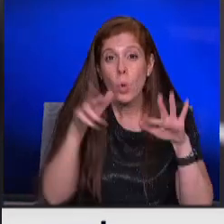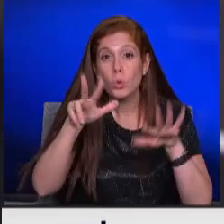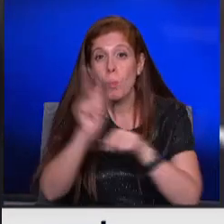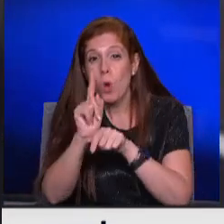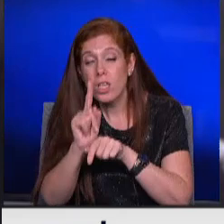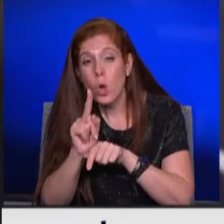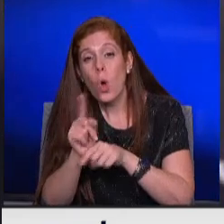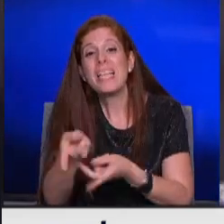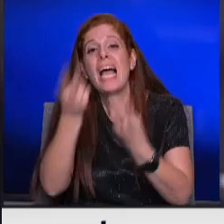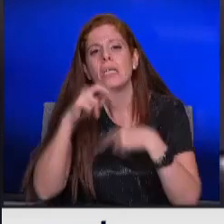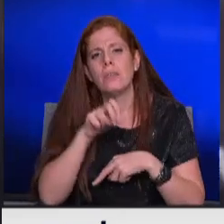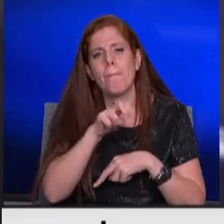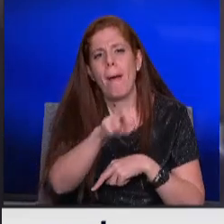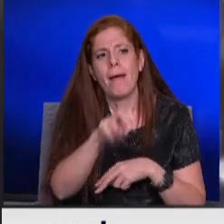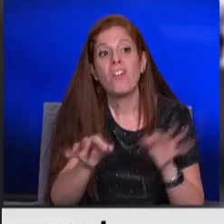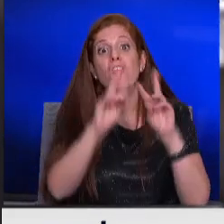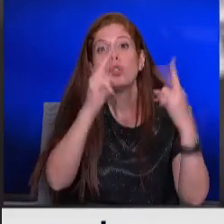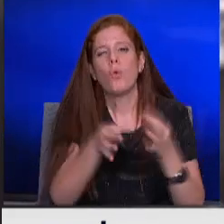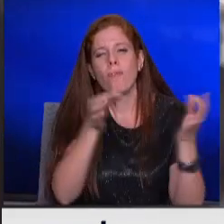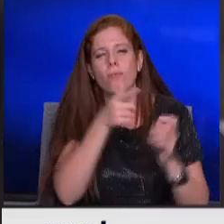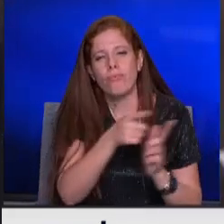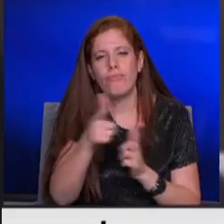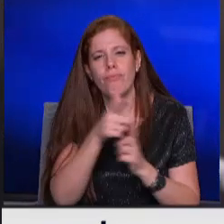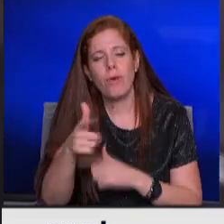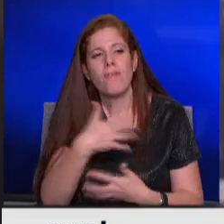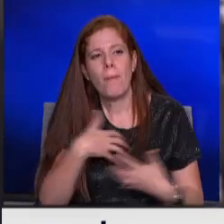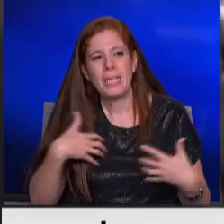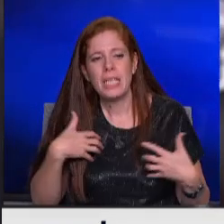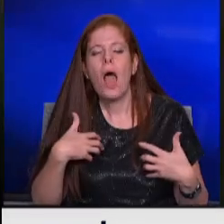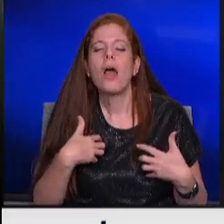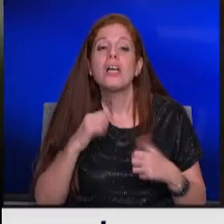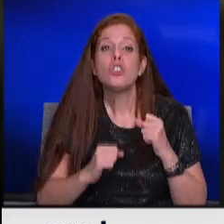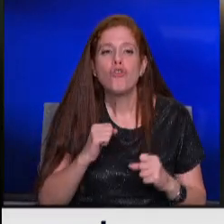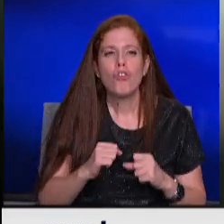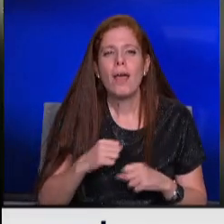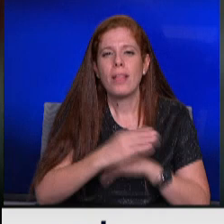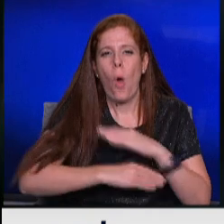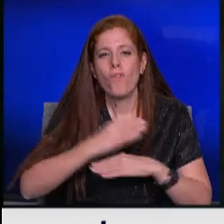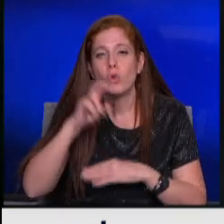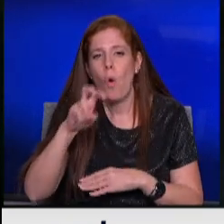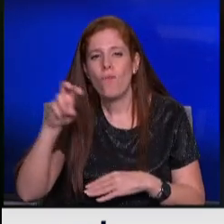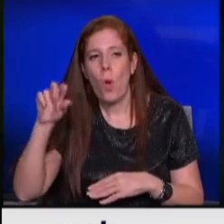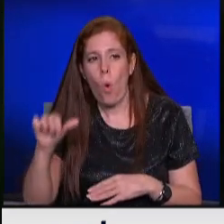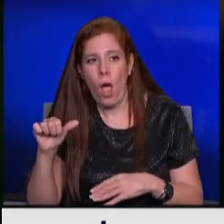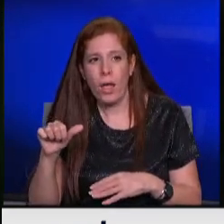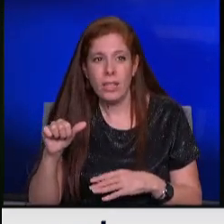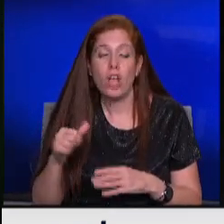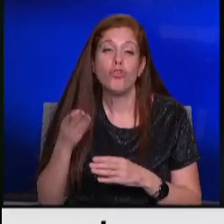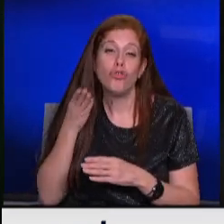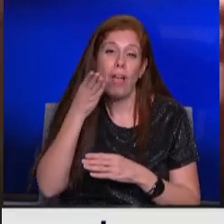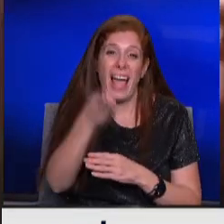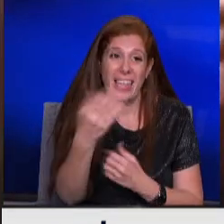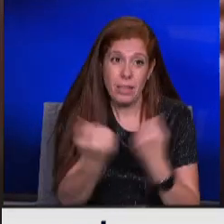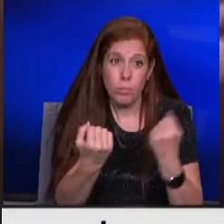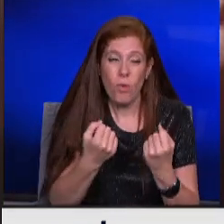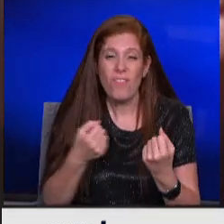הוא פתח שוב בעירי ופצע קשה את החובש אופר אוחנה. רכז ביטחון אזרחי שעט ברכבו למקום ודרס את המחבל.